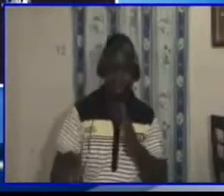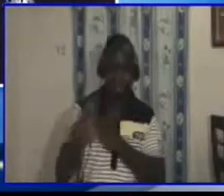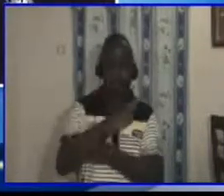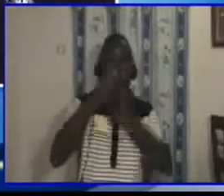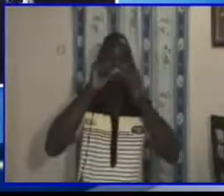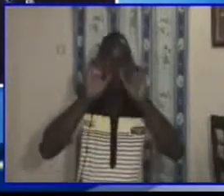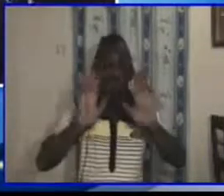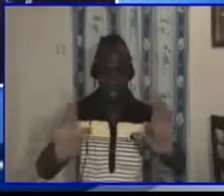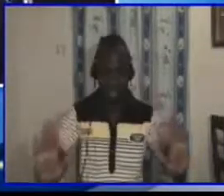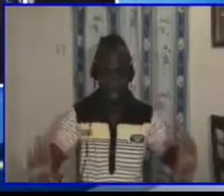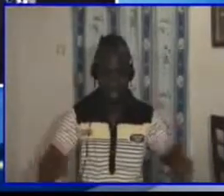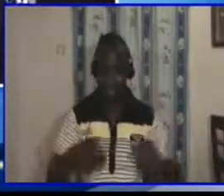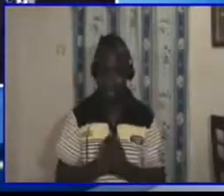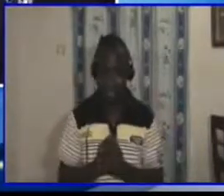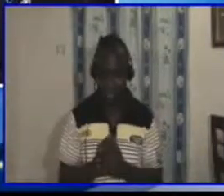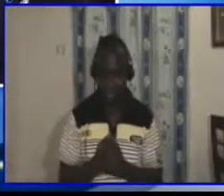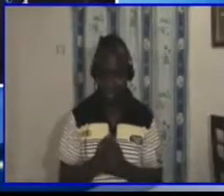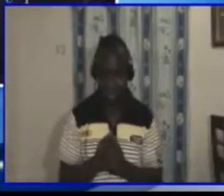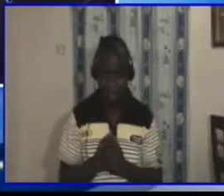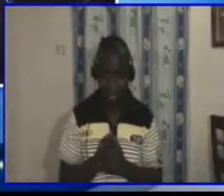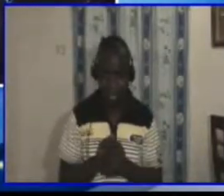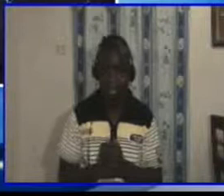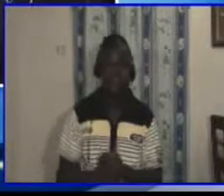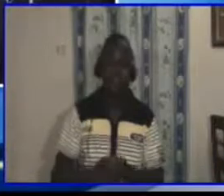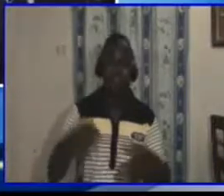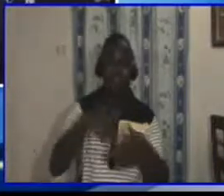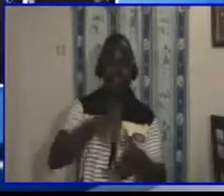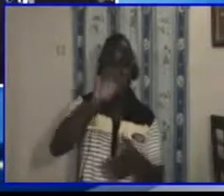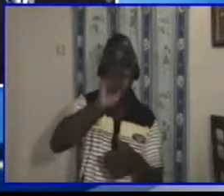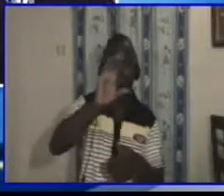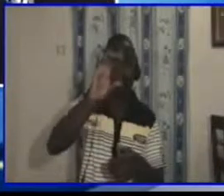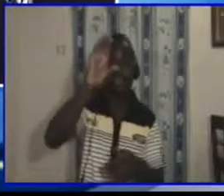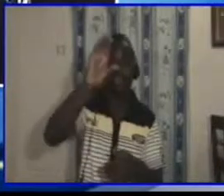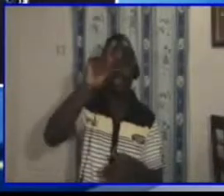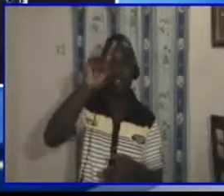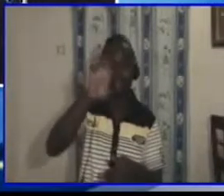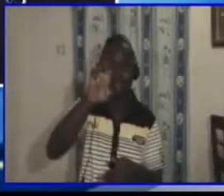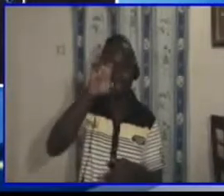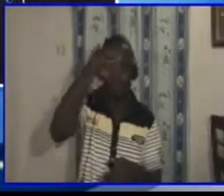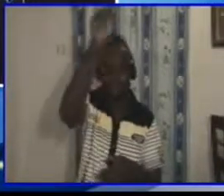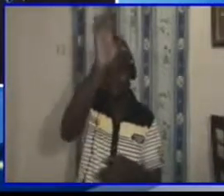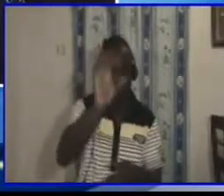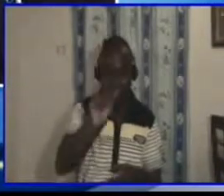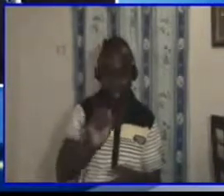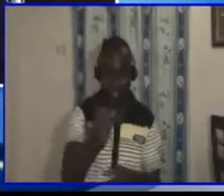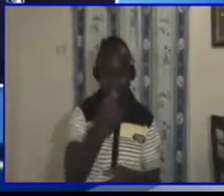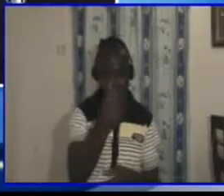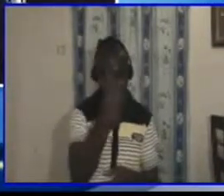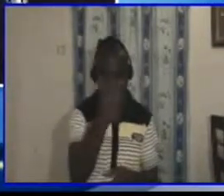se lo credete di te a me dio vi benedica